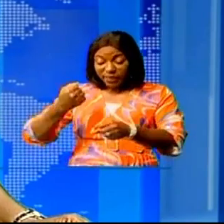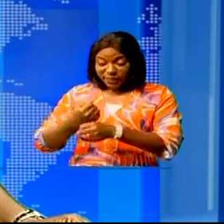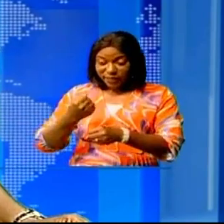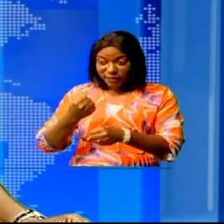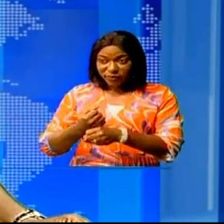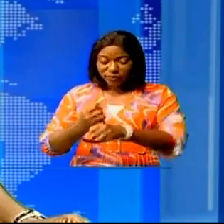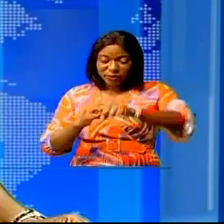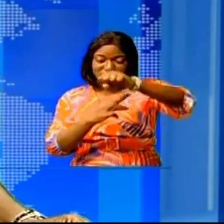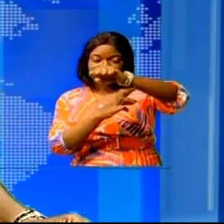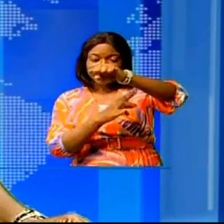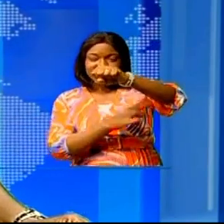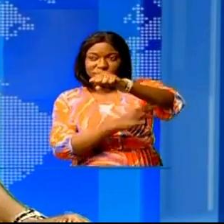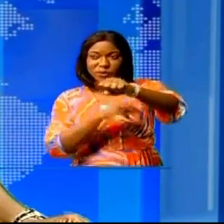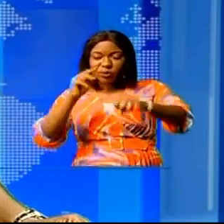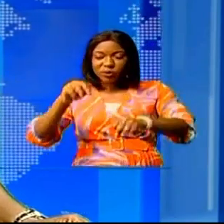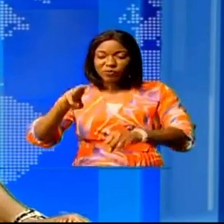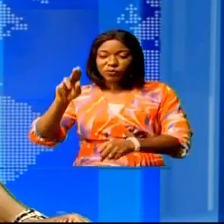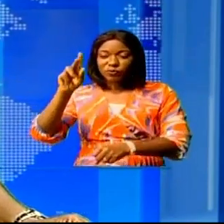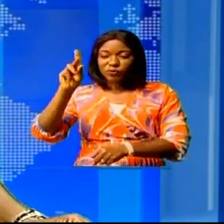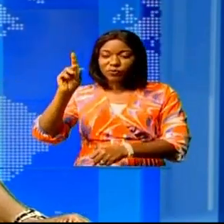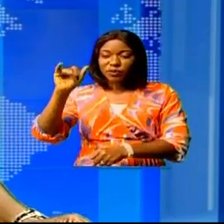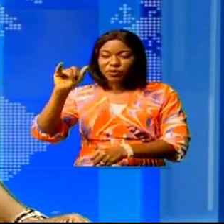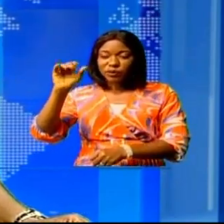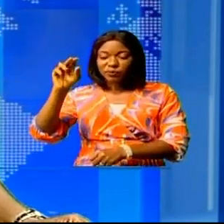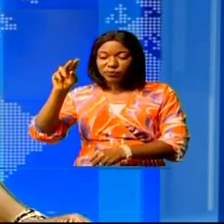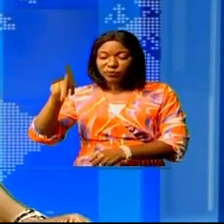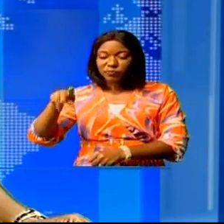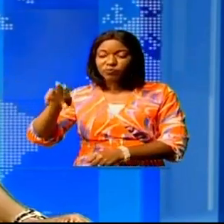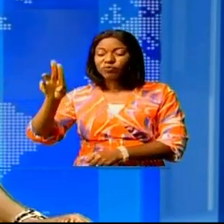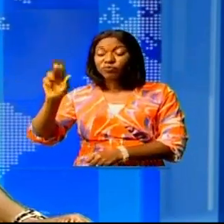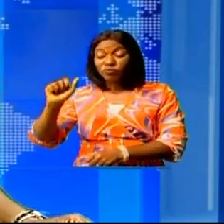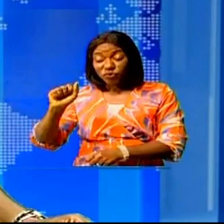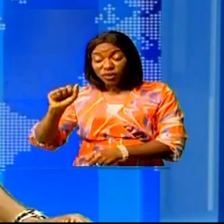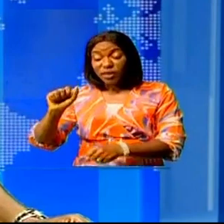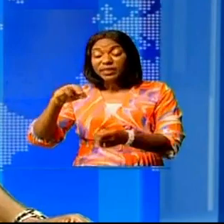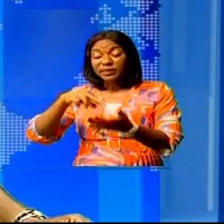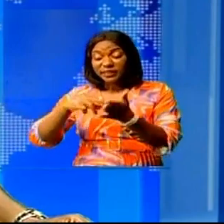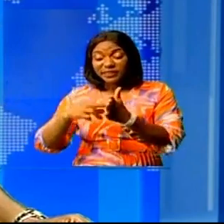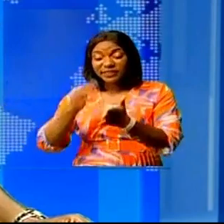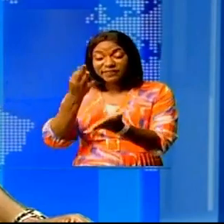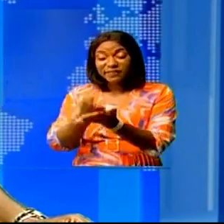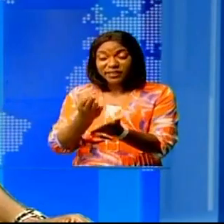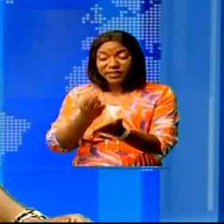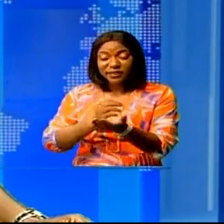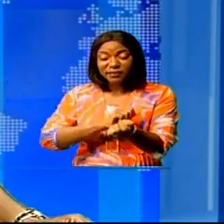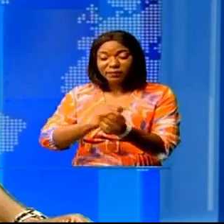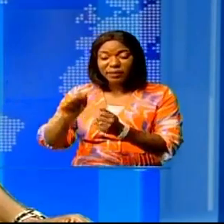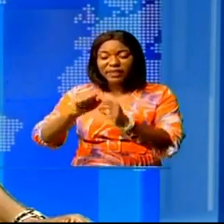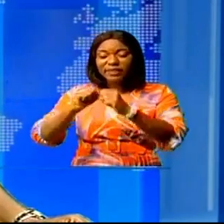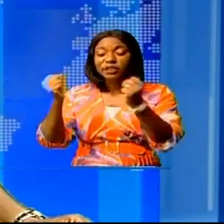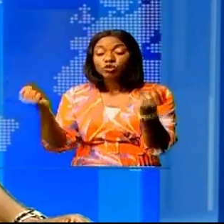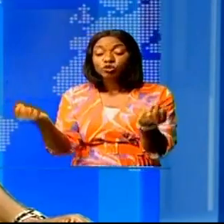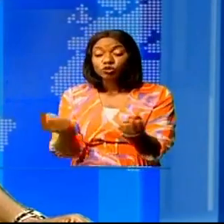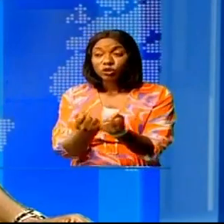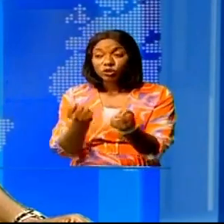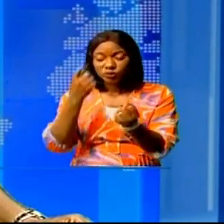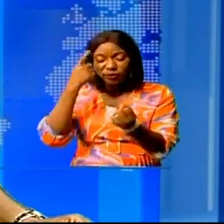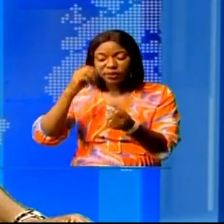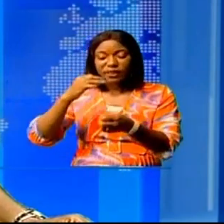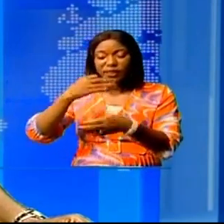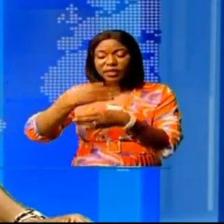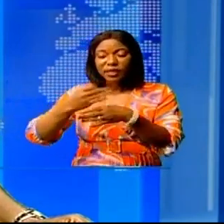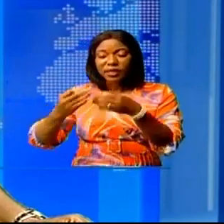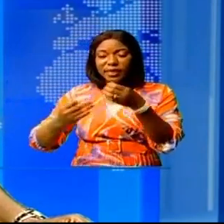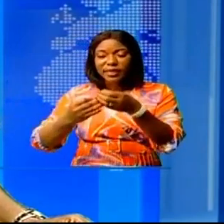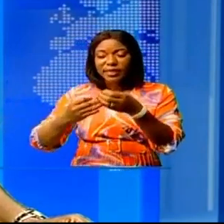pont Moudoubwe sont arrivés à la fin, financés et exécutés par la synergie des associations pour la réhabilitation de